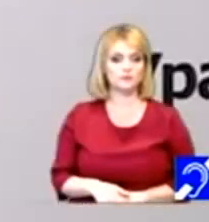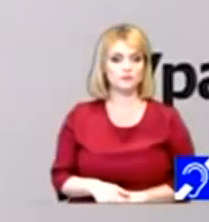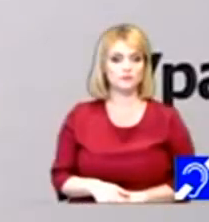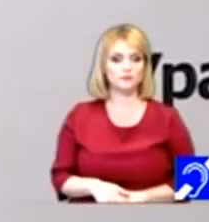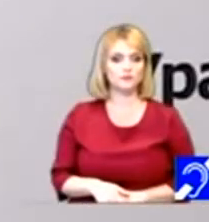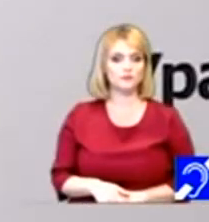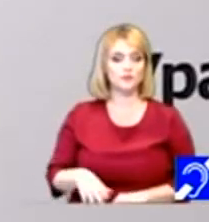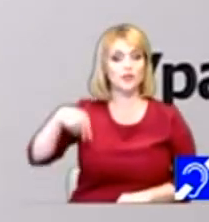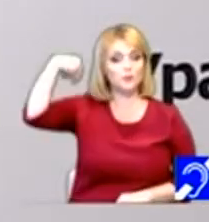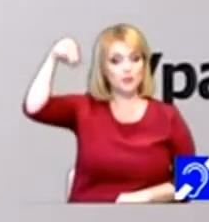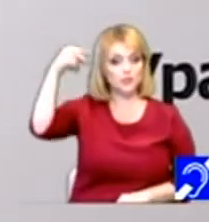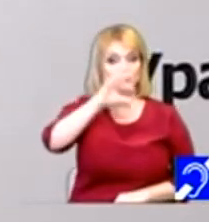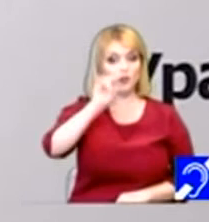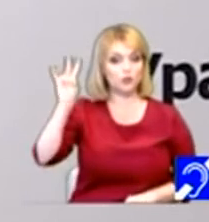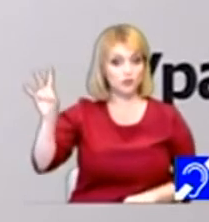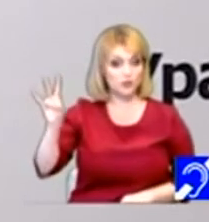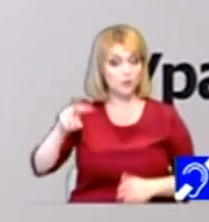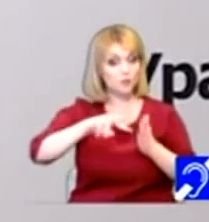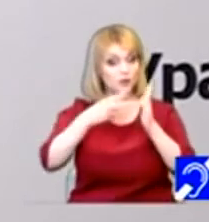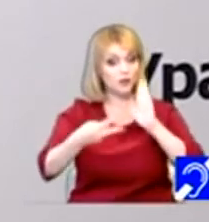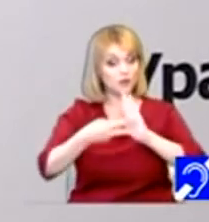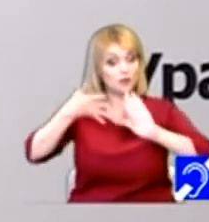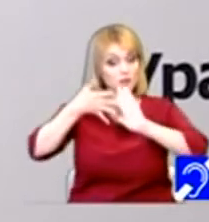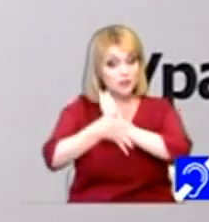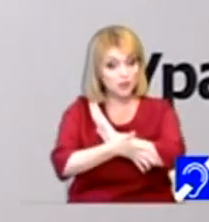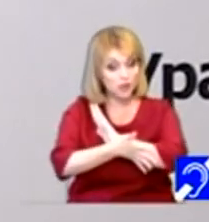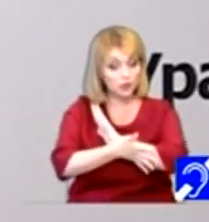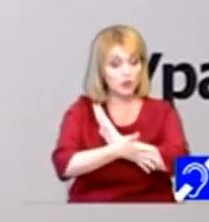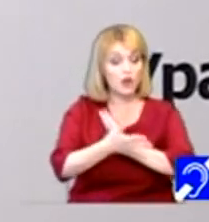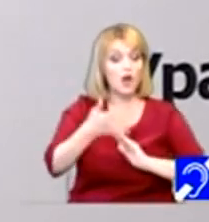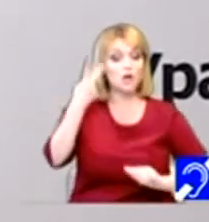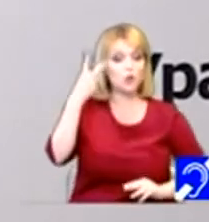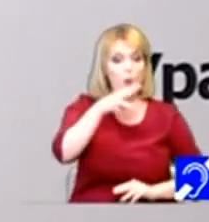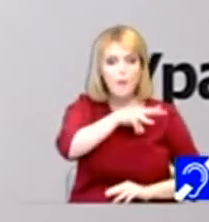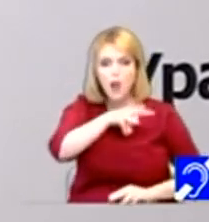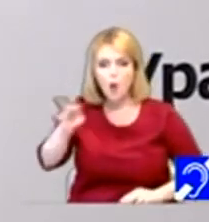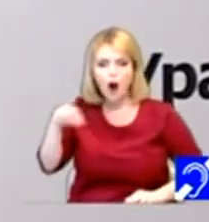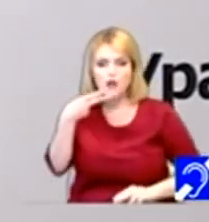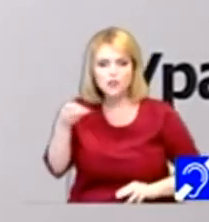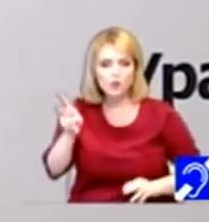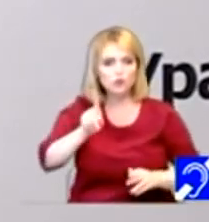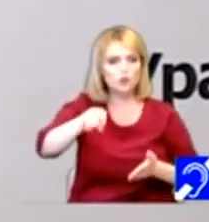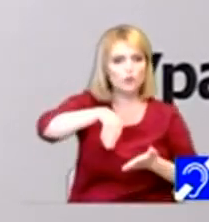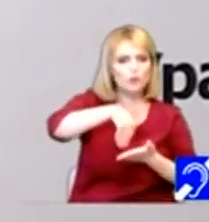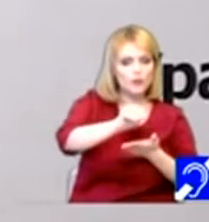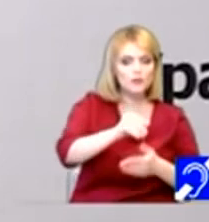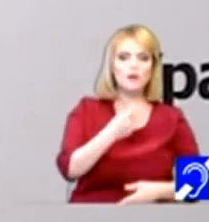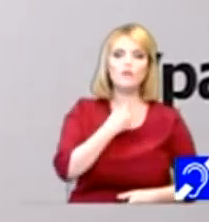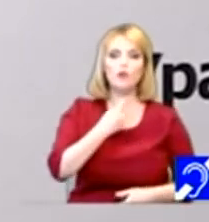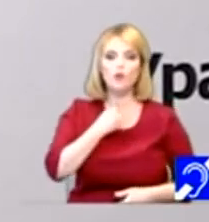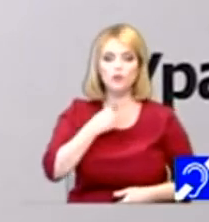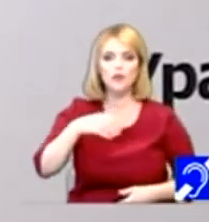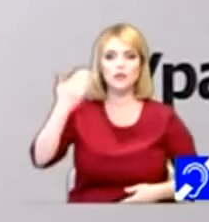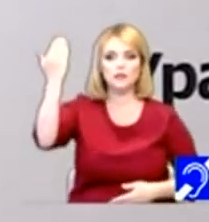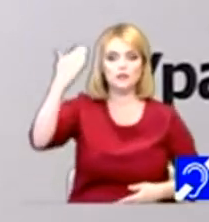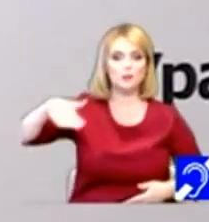sancționată. Igor Dodon intenționează să cheltuie 2 milioane de euro pentru a cumpăra voturi din